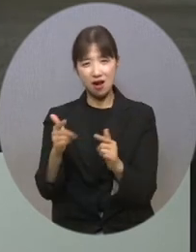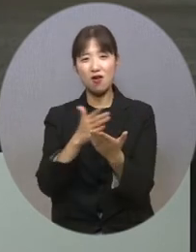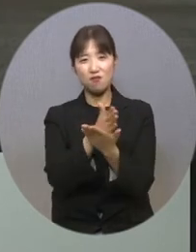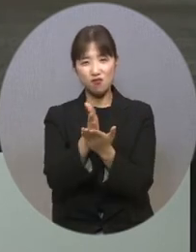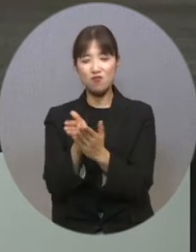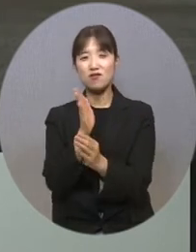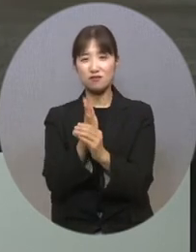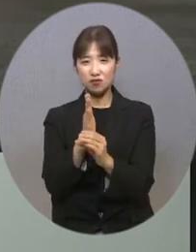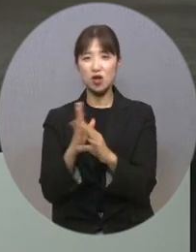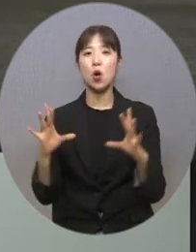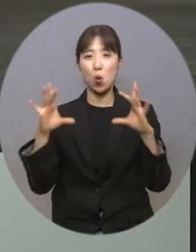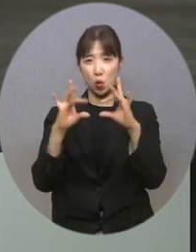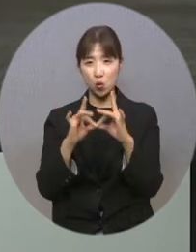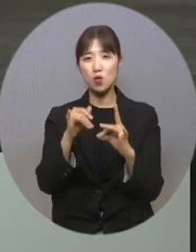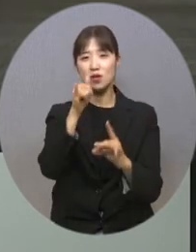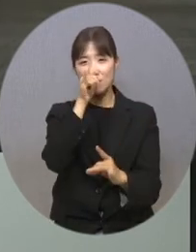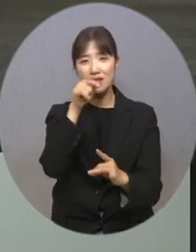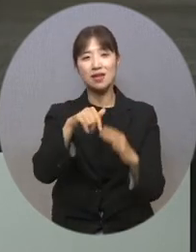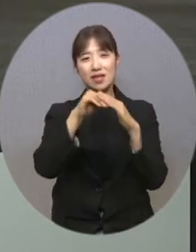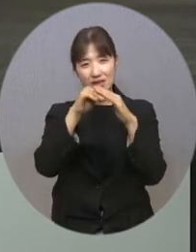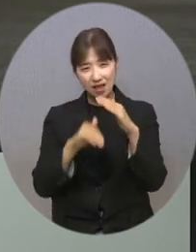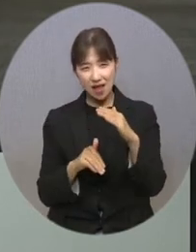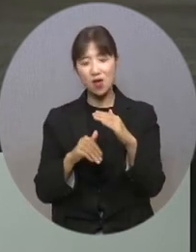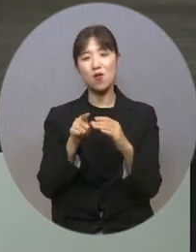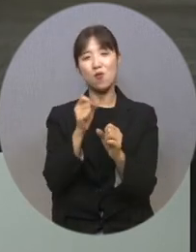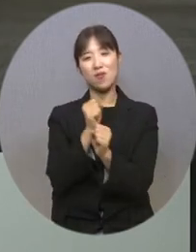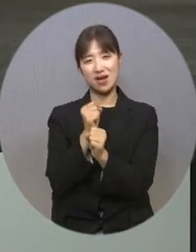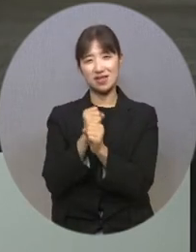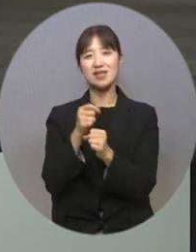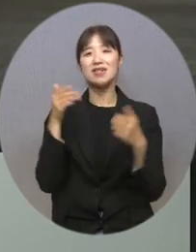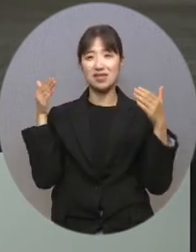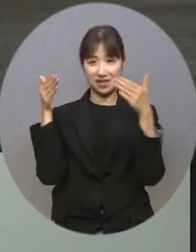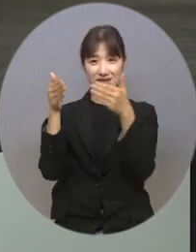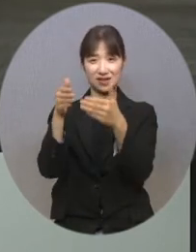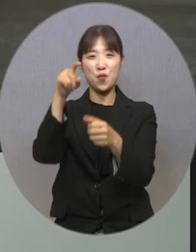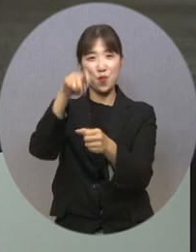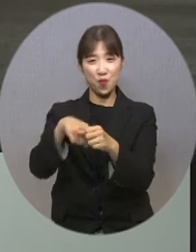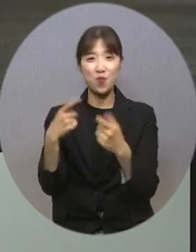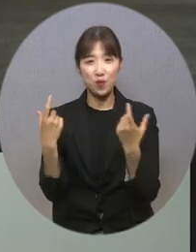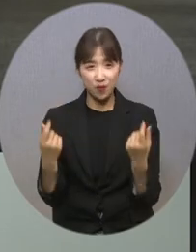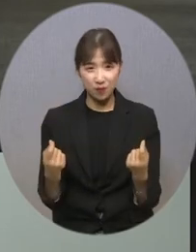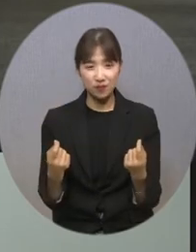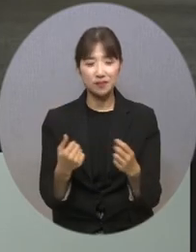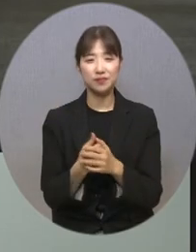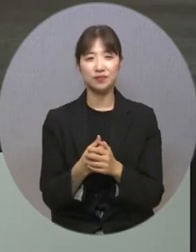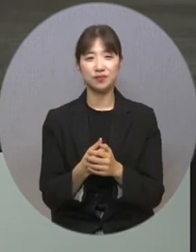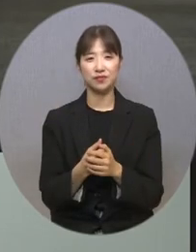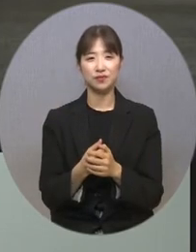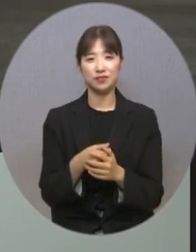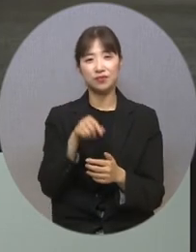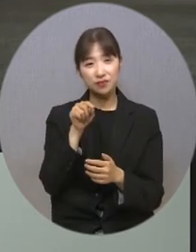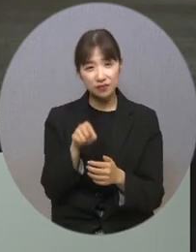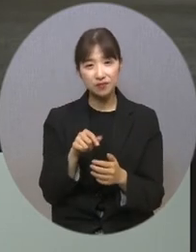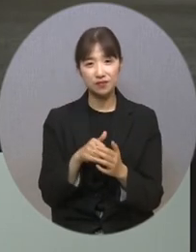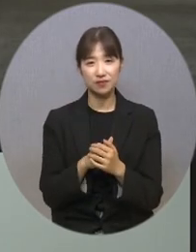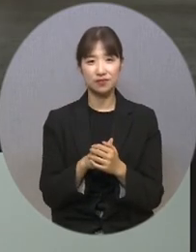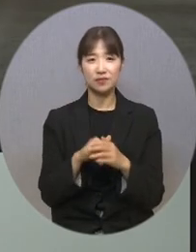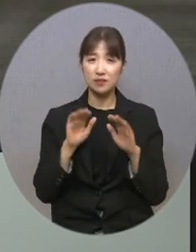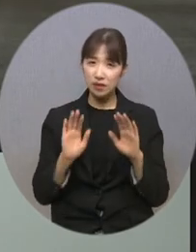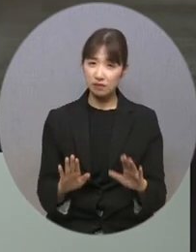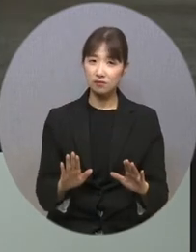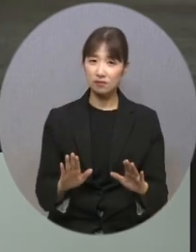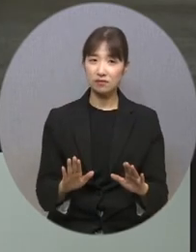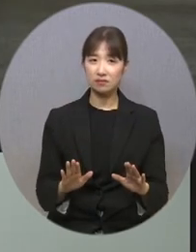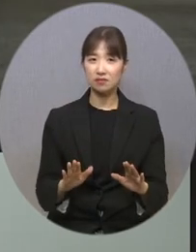공통점이 있는 내용으로 꾸리는 게 주 방향이라고 말씀드렸잖아요 뭐 거기에 지금